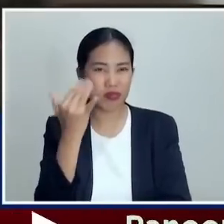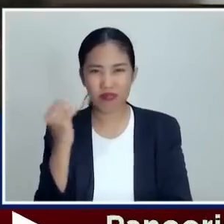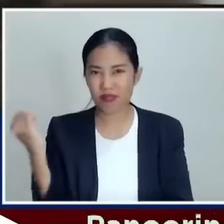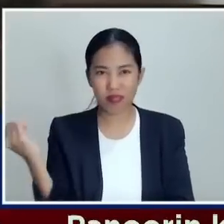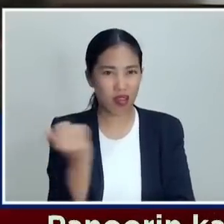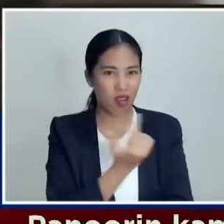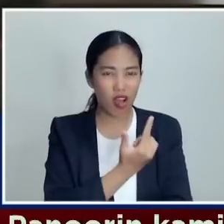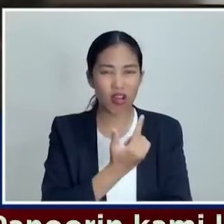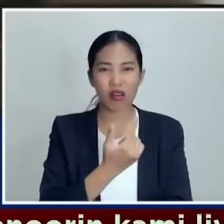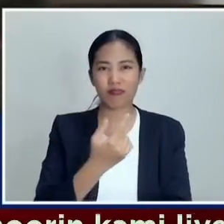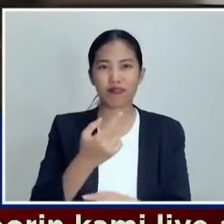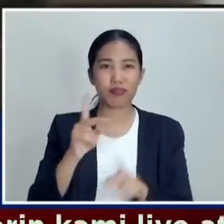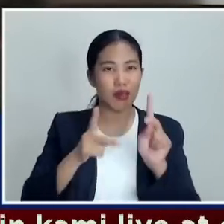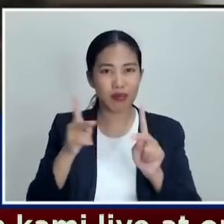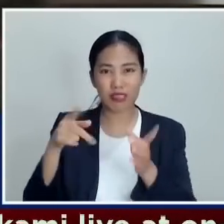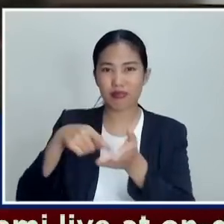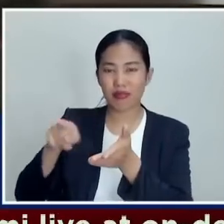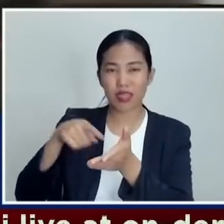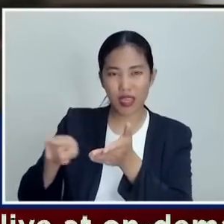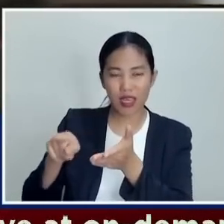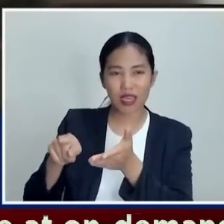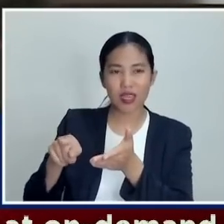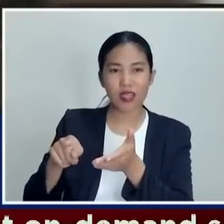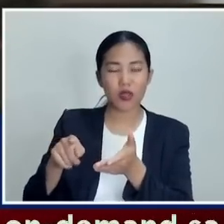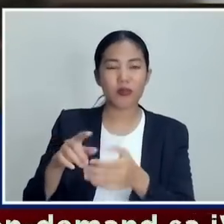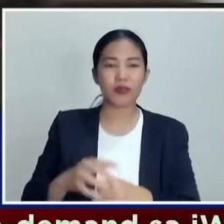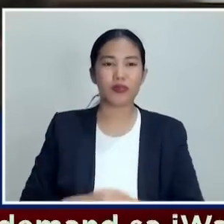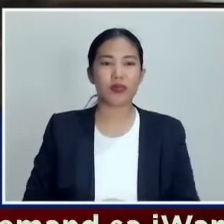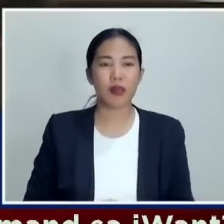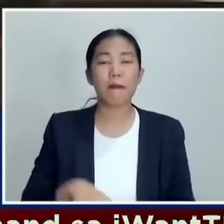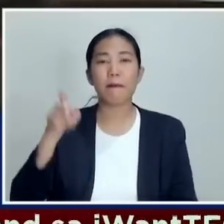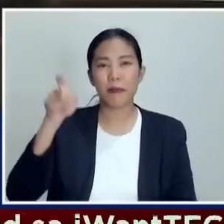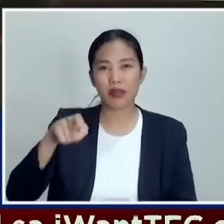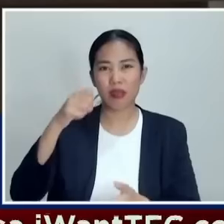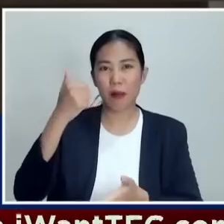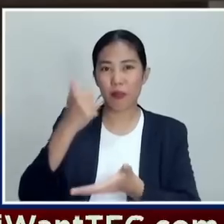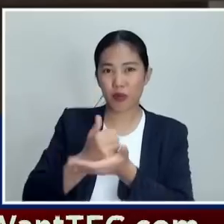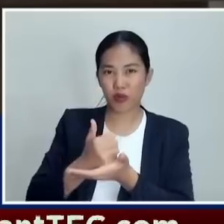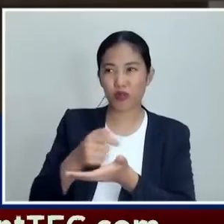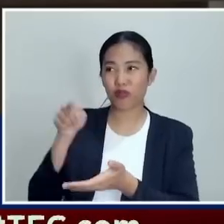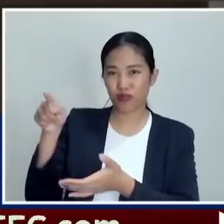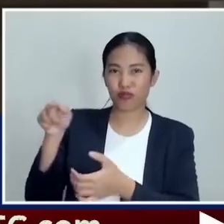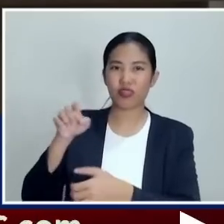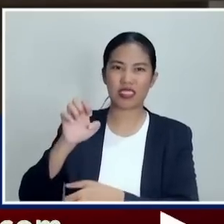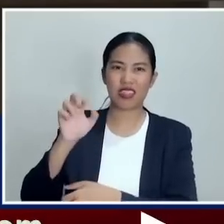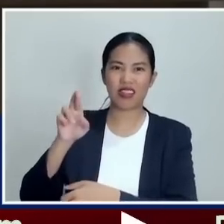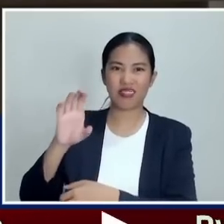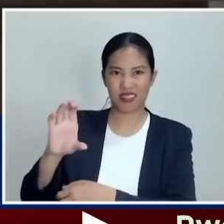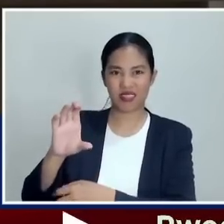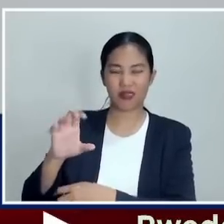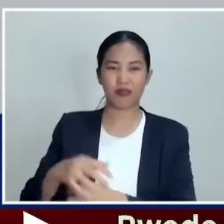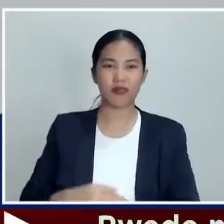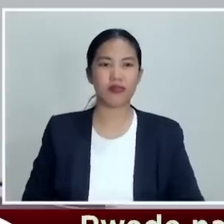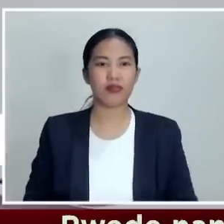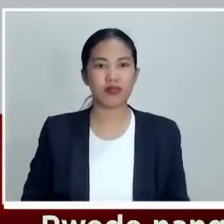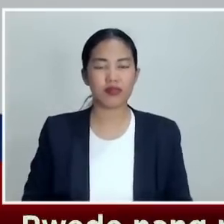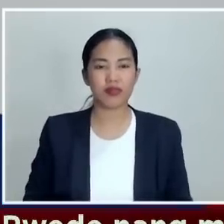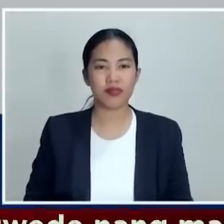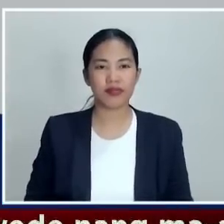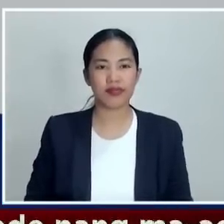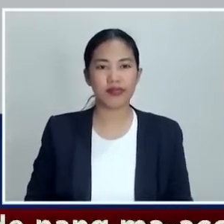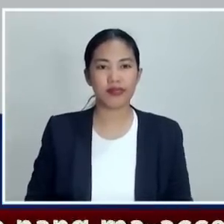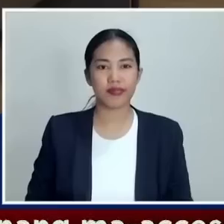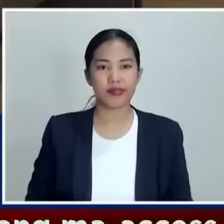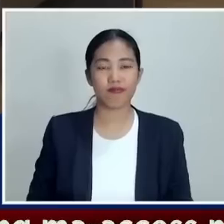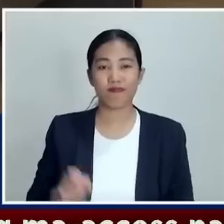mga consumers, dadaan at kailangang aprubahan ng komisyon. Aminado ang komisyon na